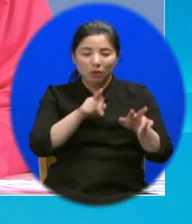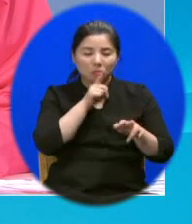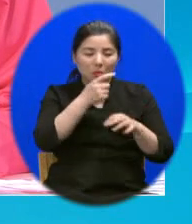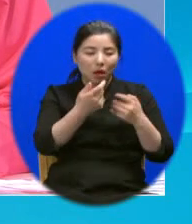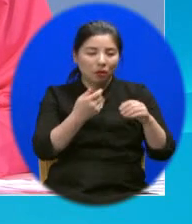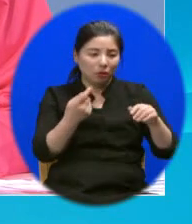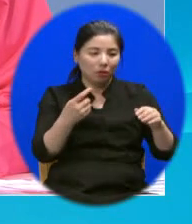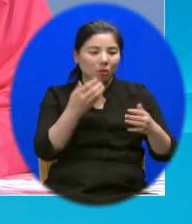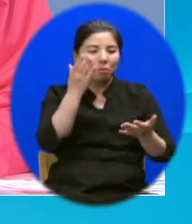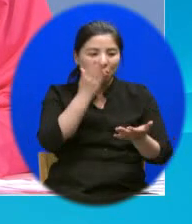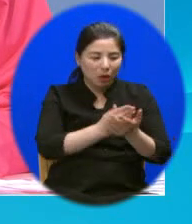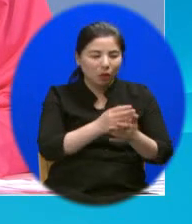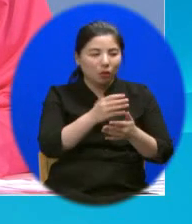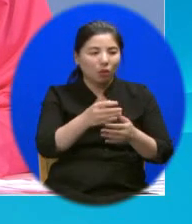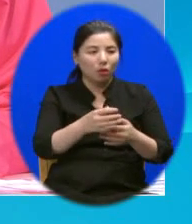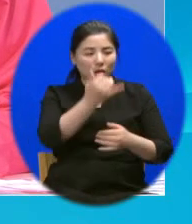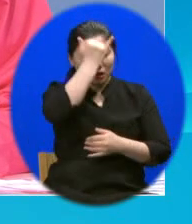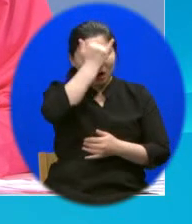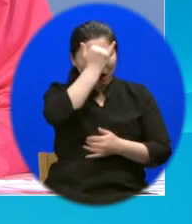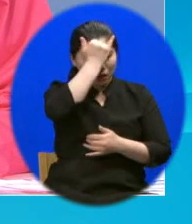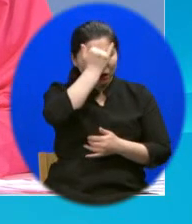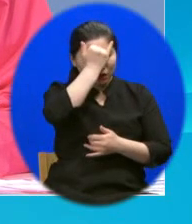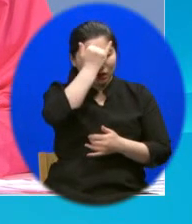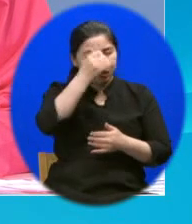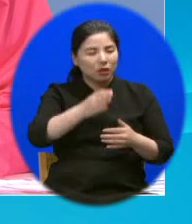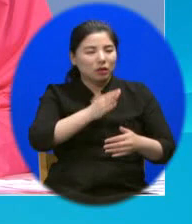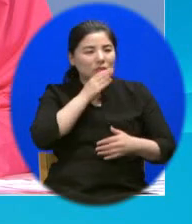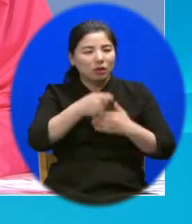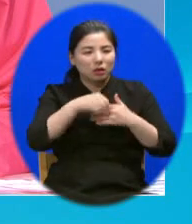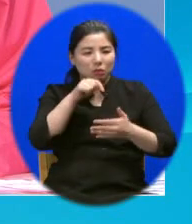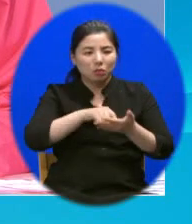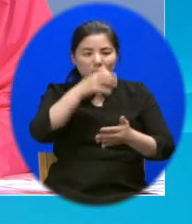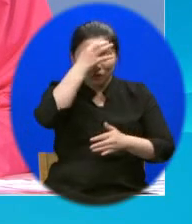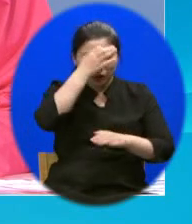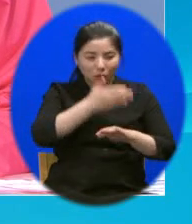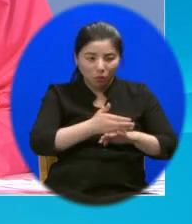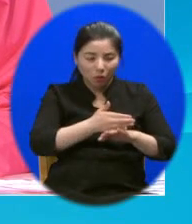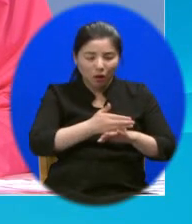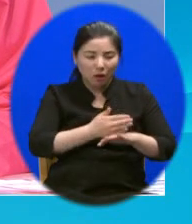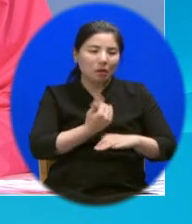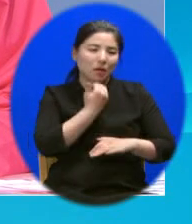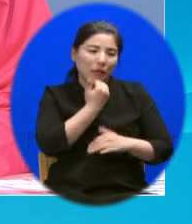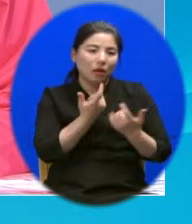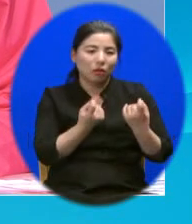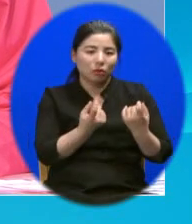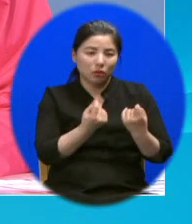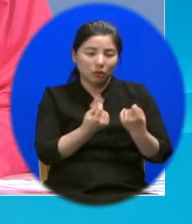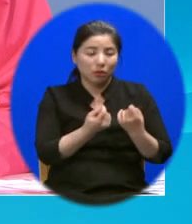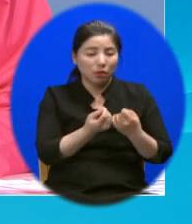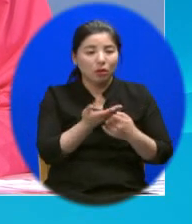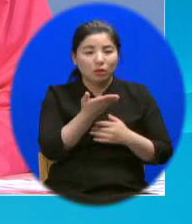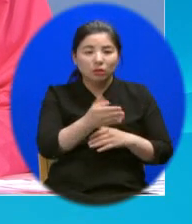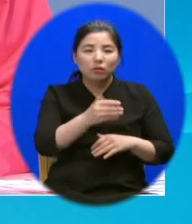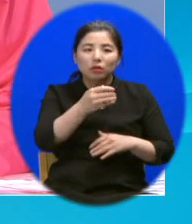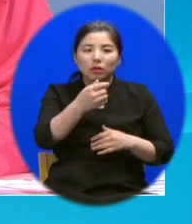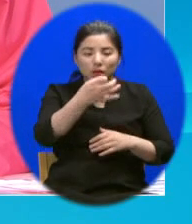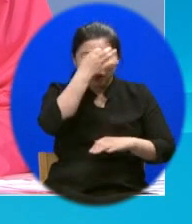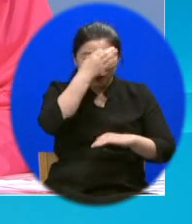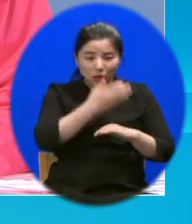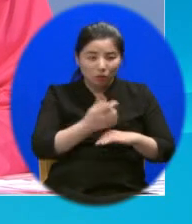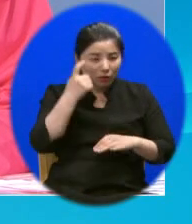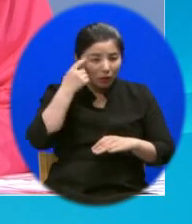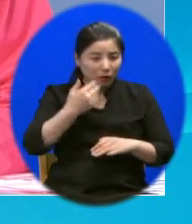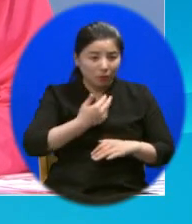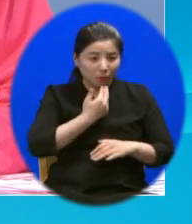떠나서 도의적으로 래도 진심어린 사과를 조미 분들이 기대를 하는 것 같은데 진심어린 사과를 의향은